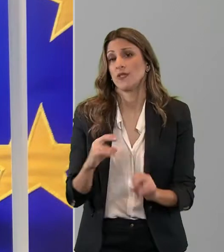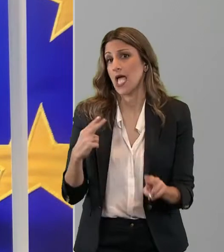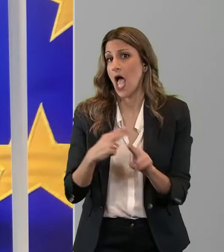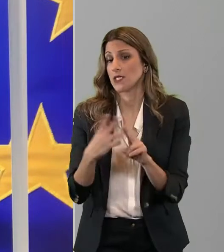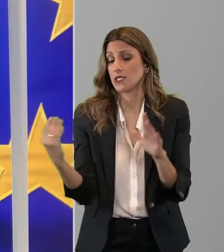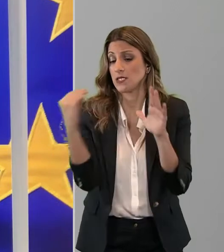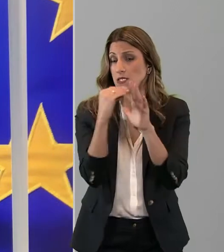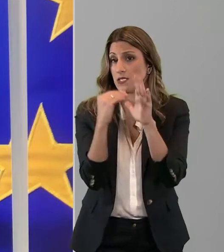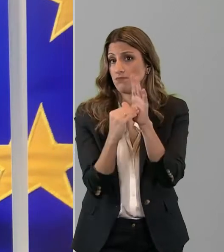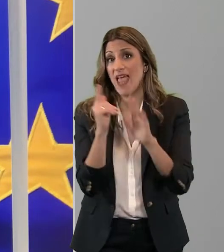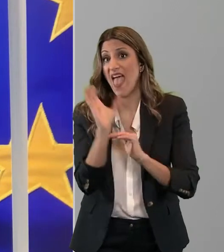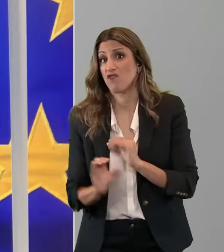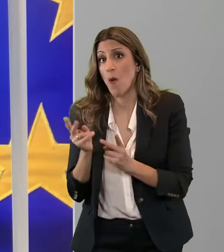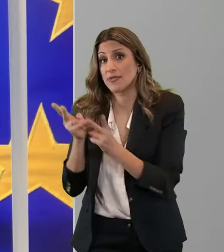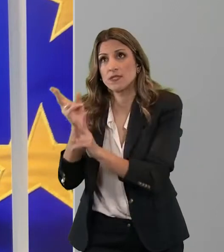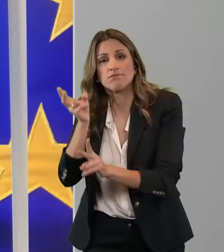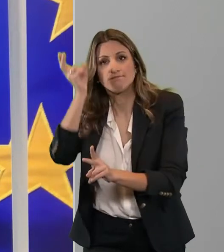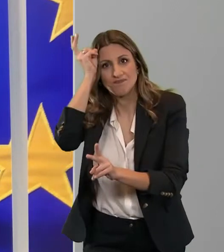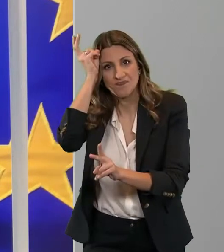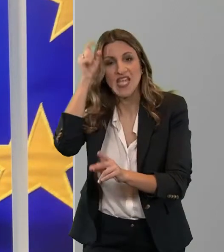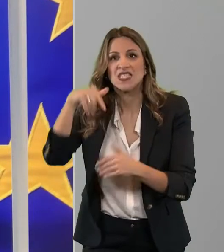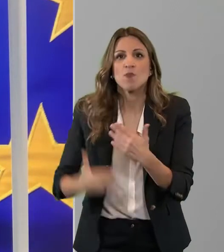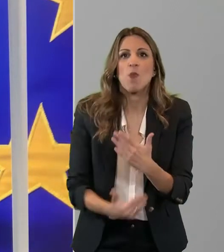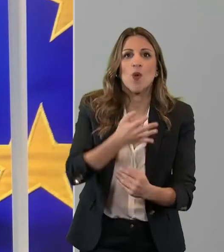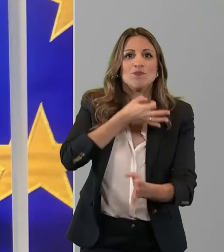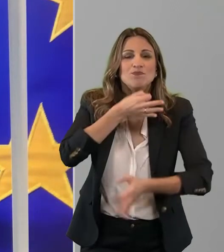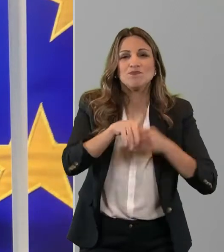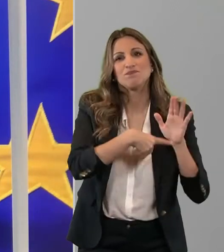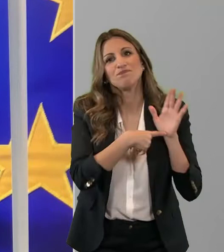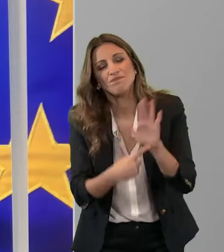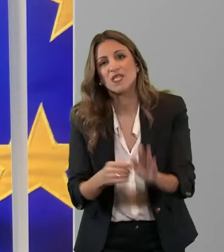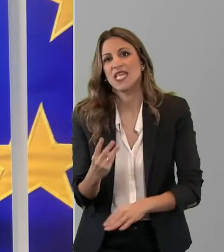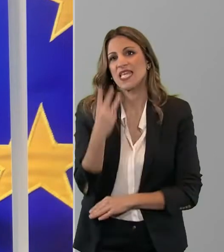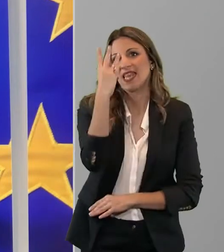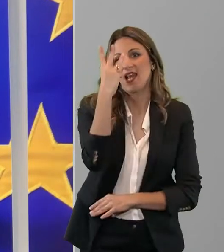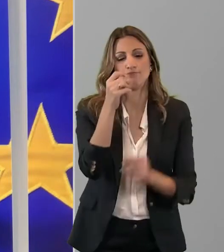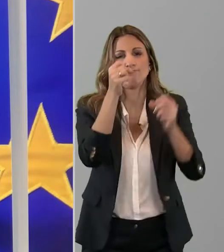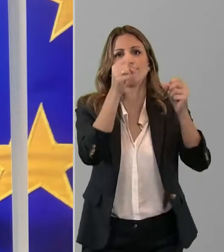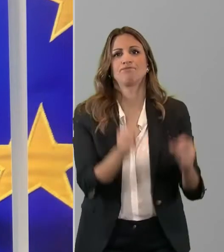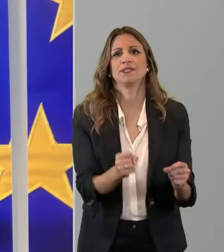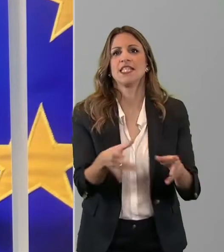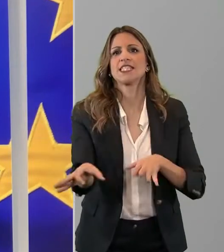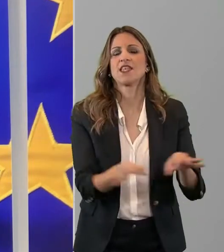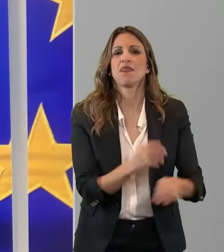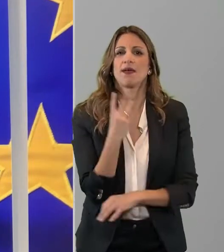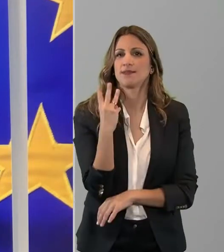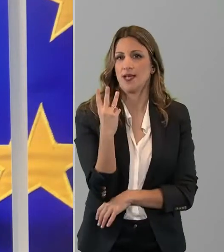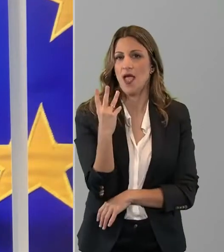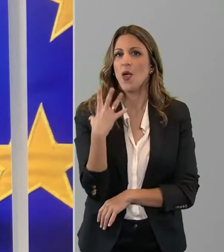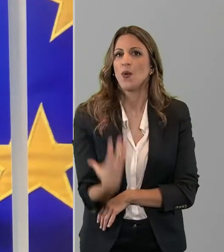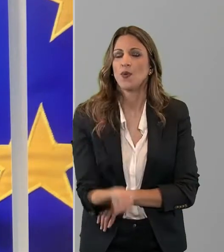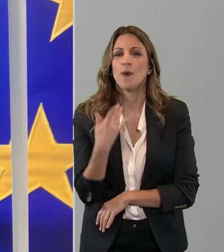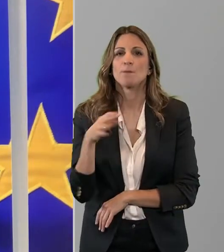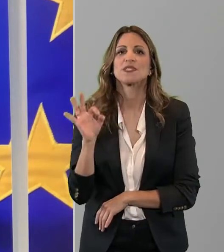ως Ευρώπη. Θα ήθελα λοιπόν σήμερα το πρωί να σας παρουσιάσω τους τρεις βασικούς πυλώνες αυτής της ευρωπαϊκής πολιτικής για την